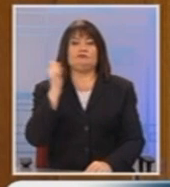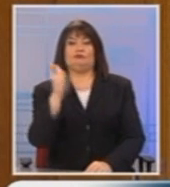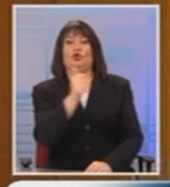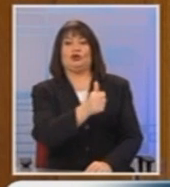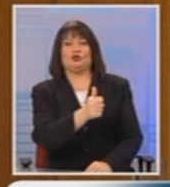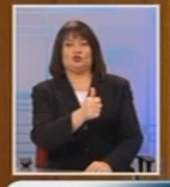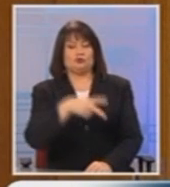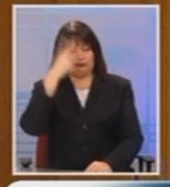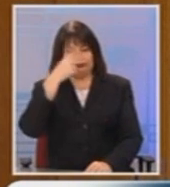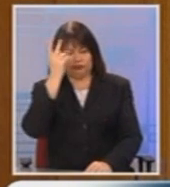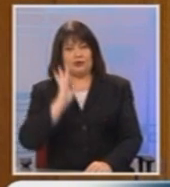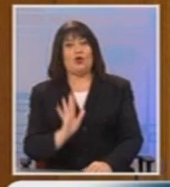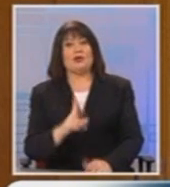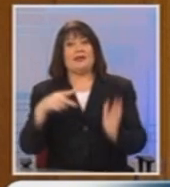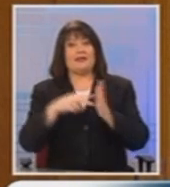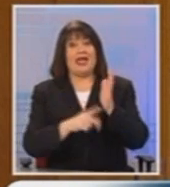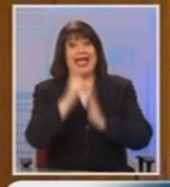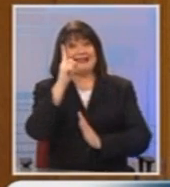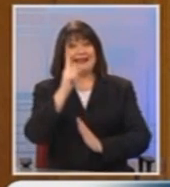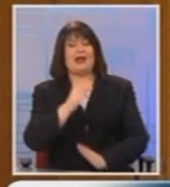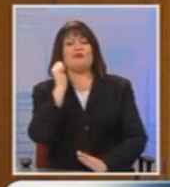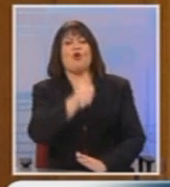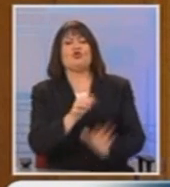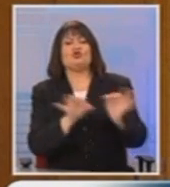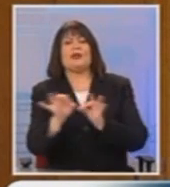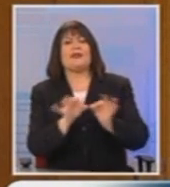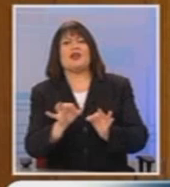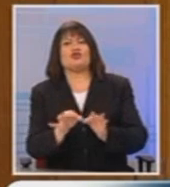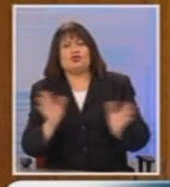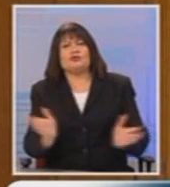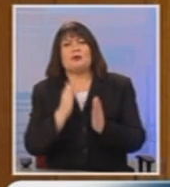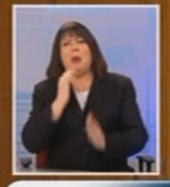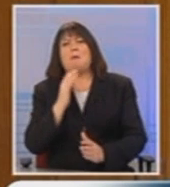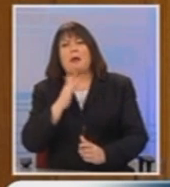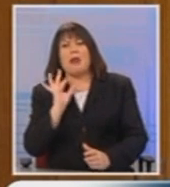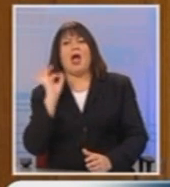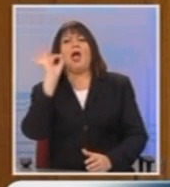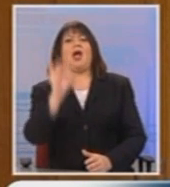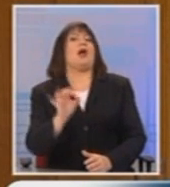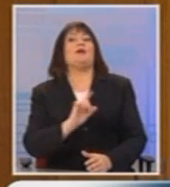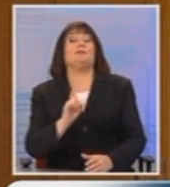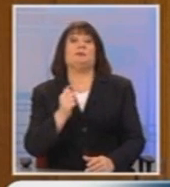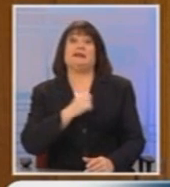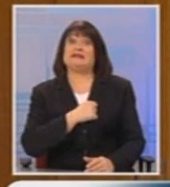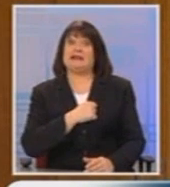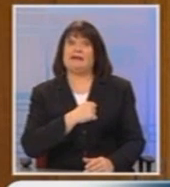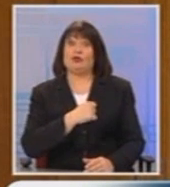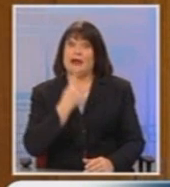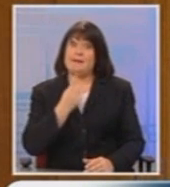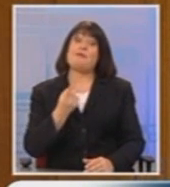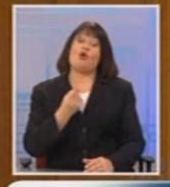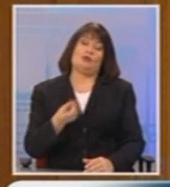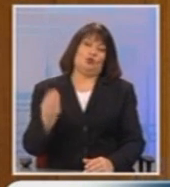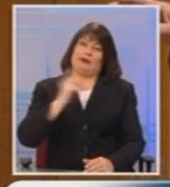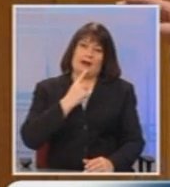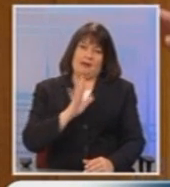αυτοσχεδιασμή. Και το 11 που πήρα το θεωρώ αυτοσχεδιασμό, και ορισμένους ρητορικούς στοιχοδιοκτισμούς τους θεωρώ καλύτερα να μην μιλήσω